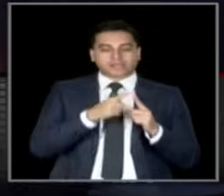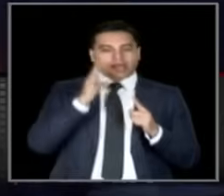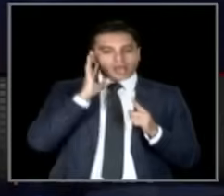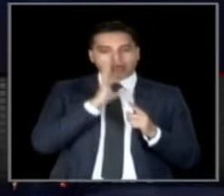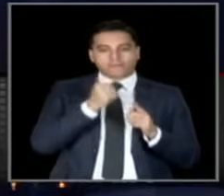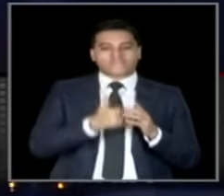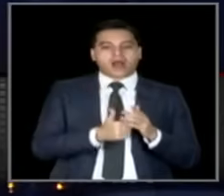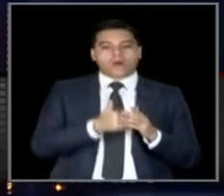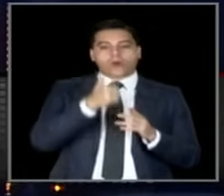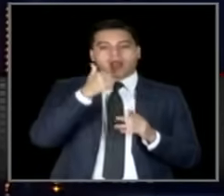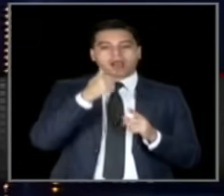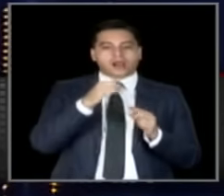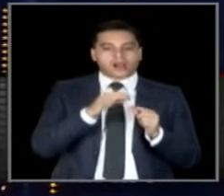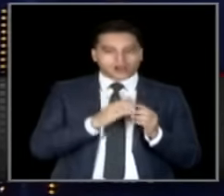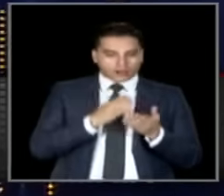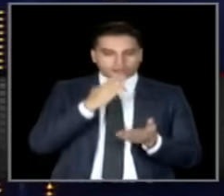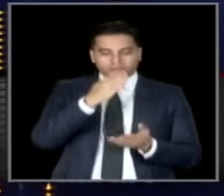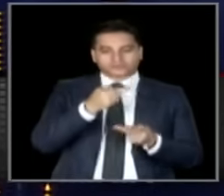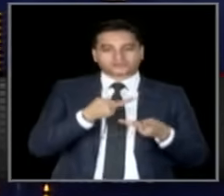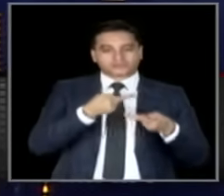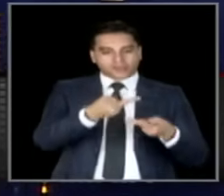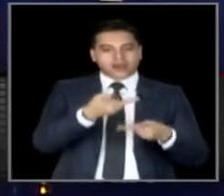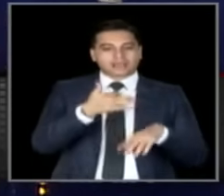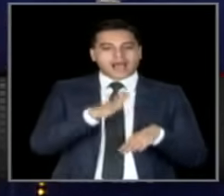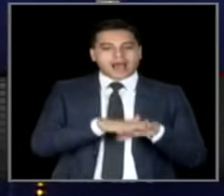التكوين، فمن هو؟